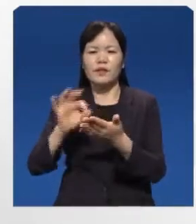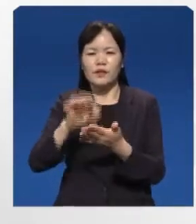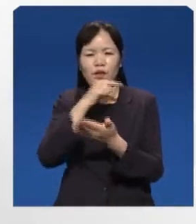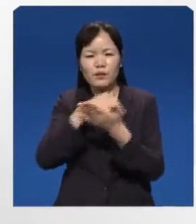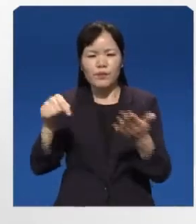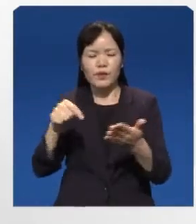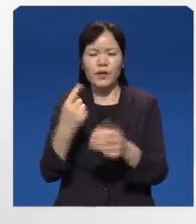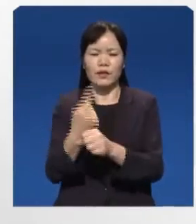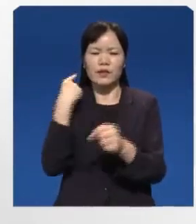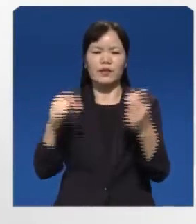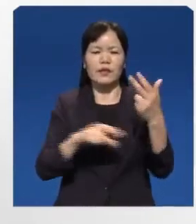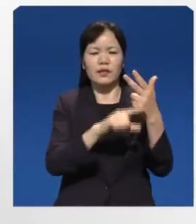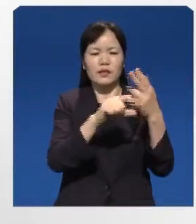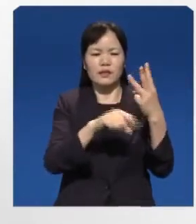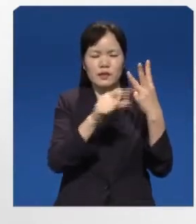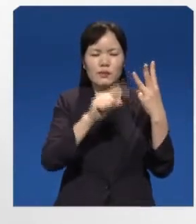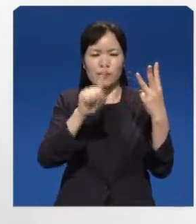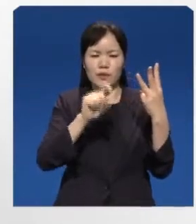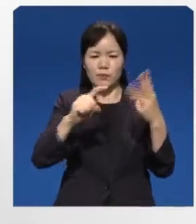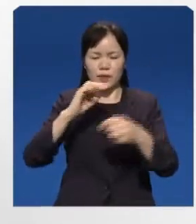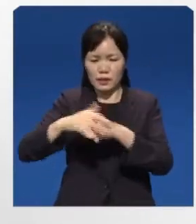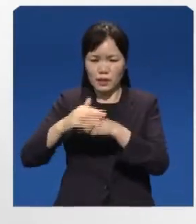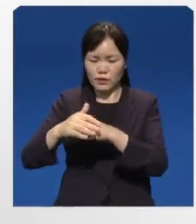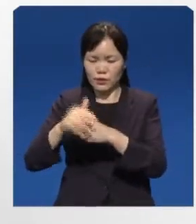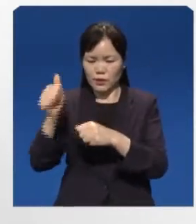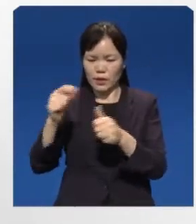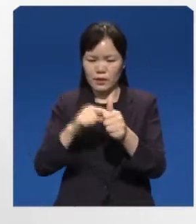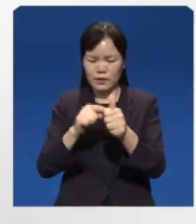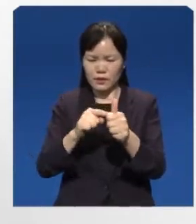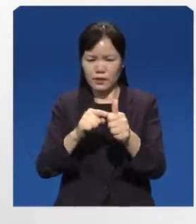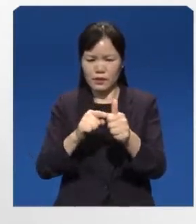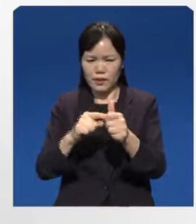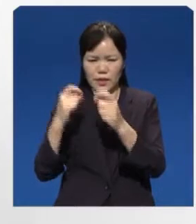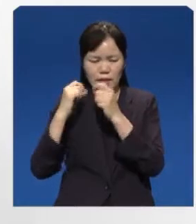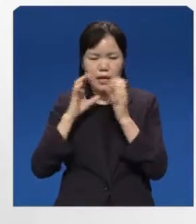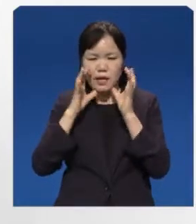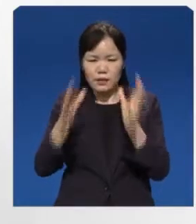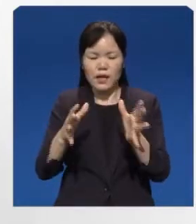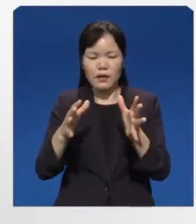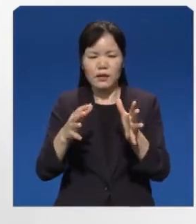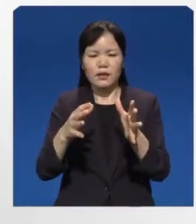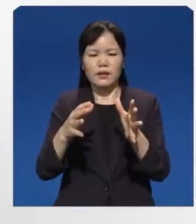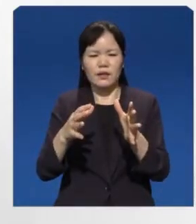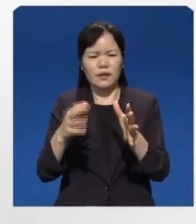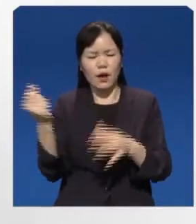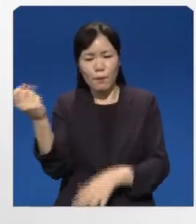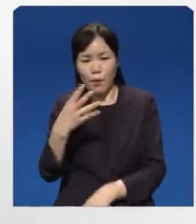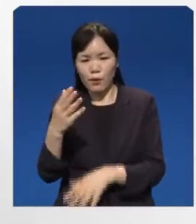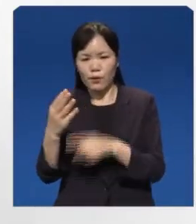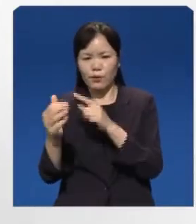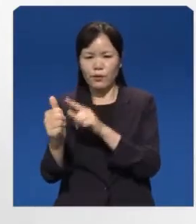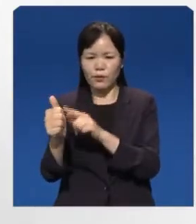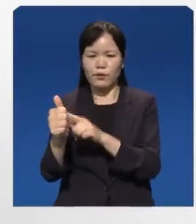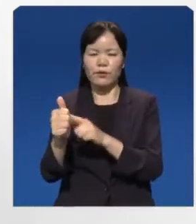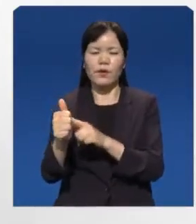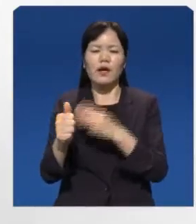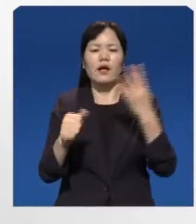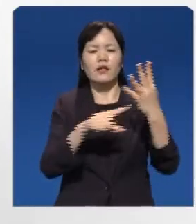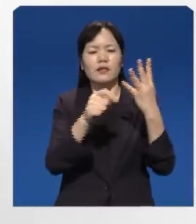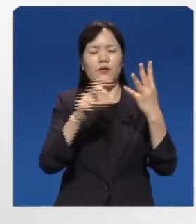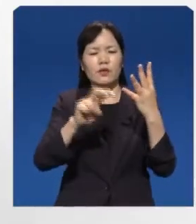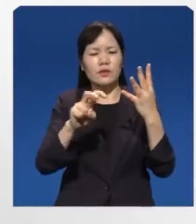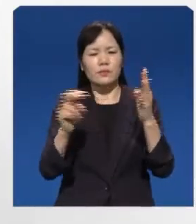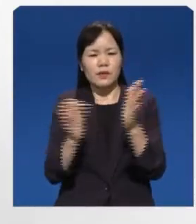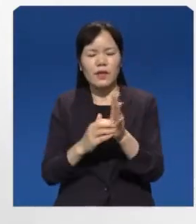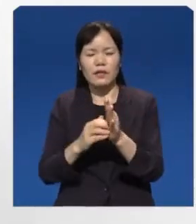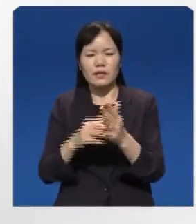작년 3월 11일 대구에 사는 a 씨를 b 칭의 7천만 원을 갈취한 특정 번호가 4월 20일까지 대전